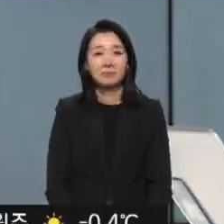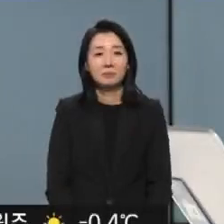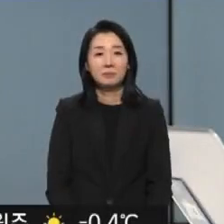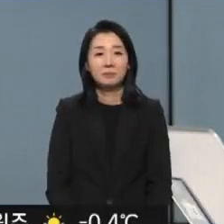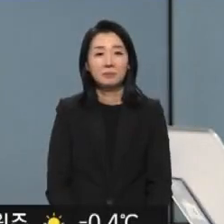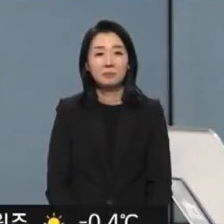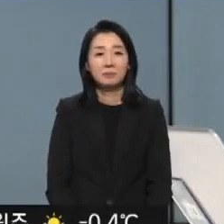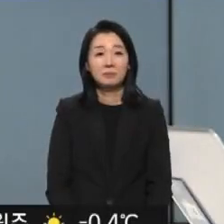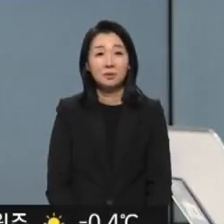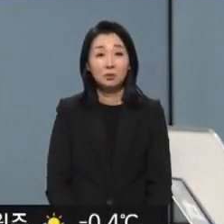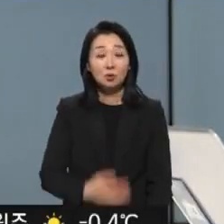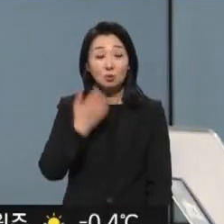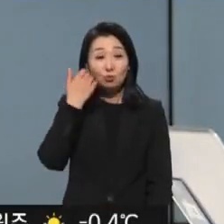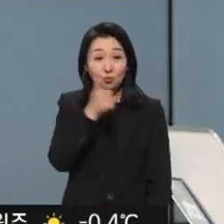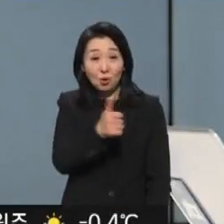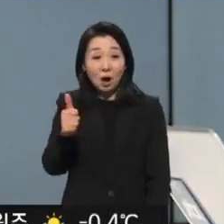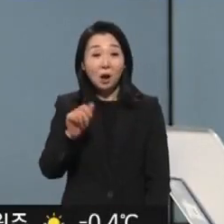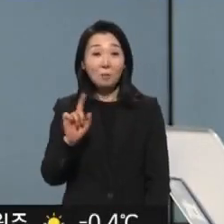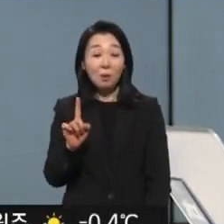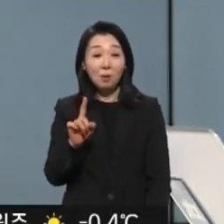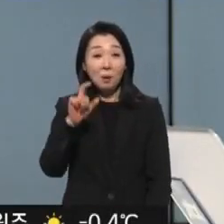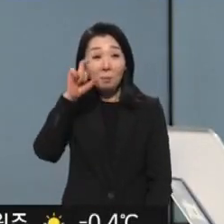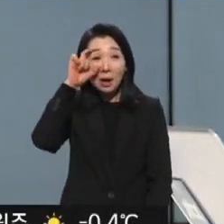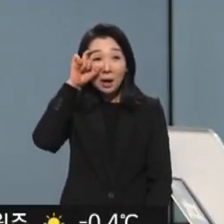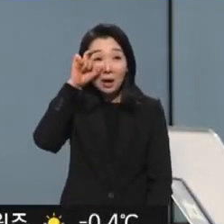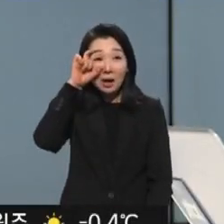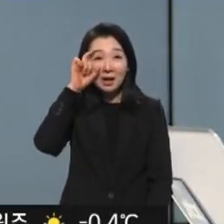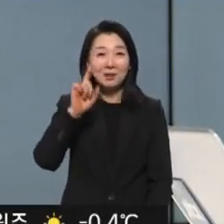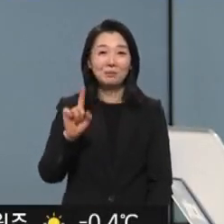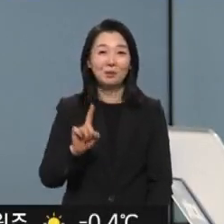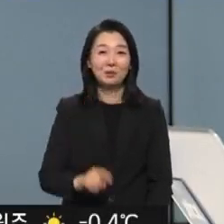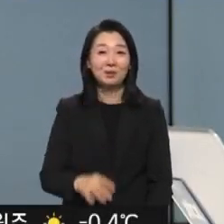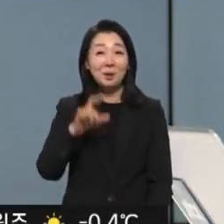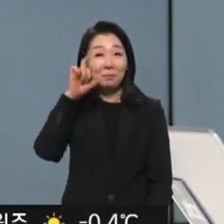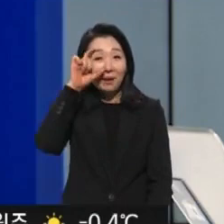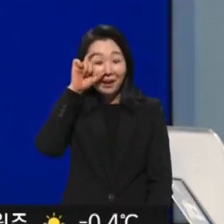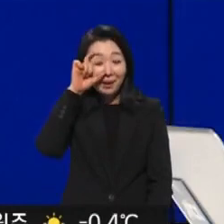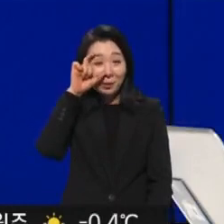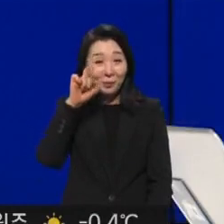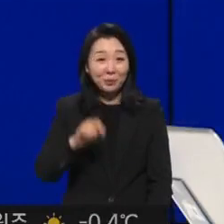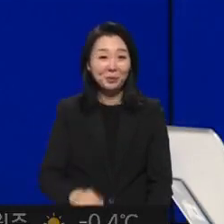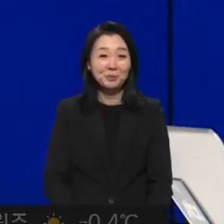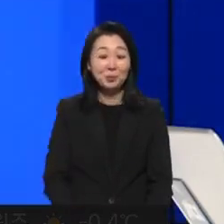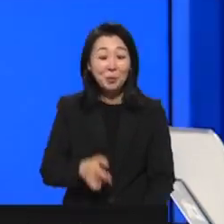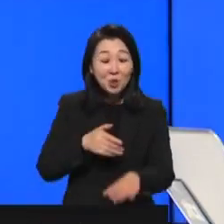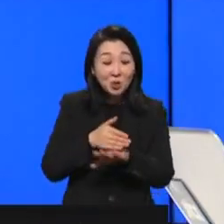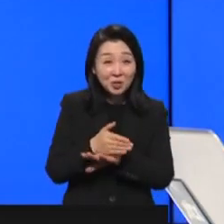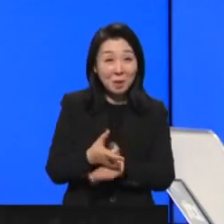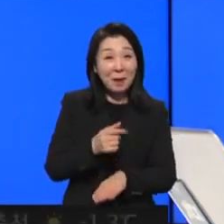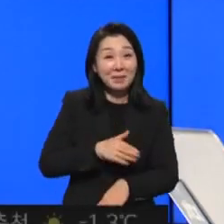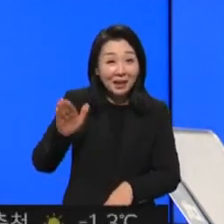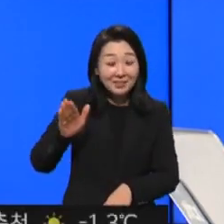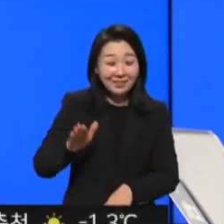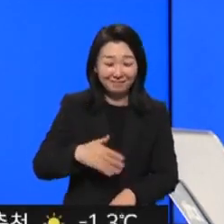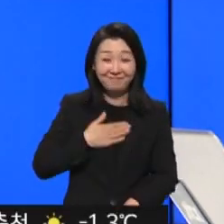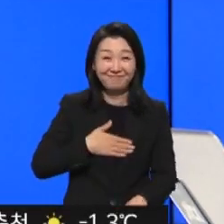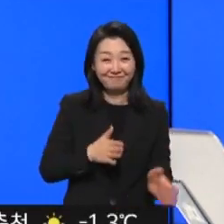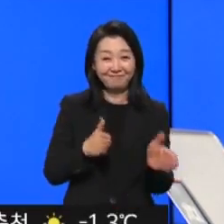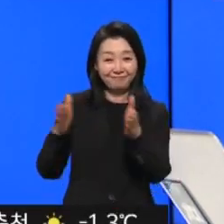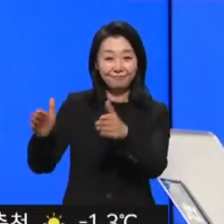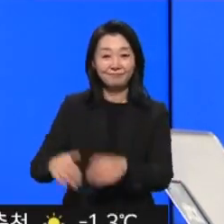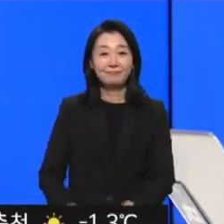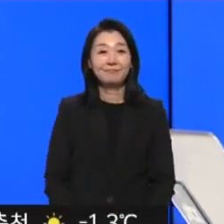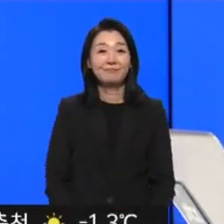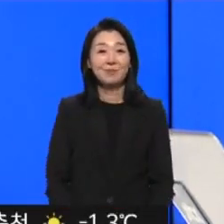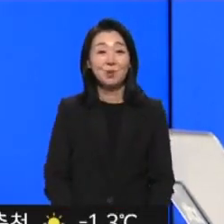네, 지금 누구 엉덩이가 잠깐 보였는데 박마커죠? 네. 박마커, 네. 좀 천천히 나가요. 빨리 나가든지. 자, 좋습니다.